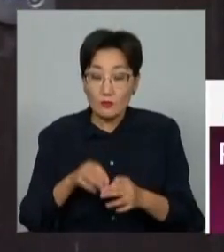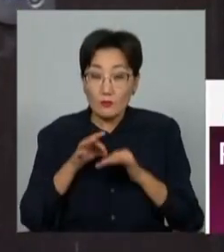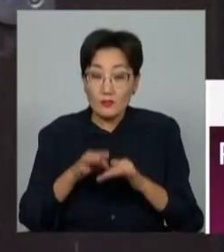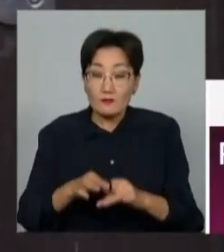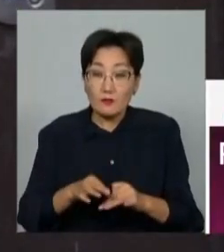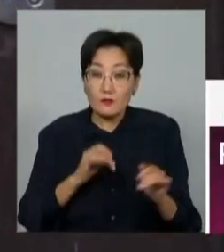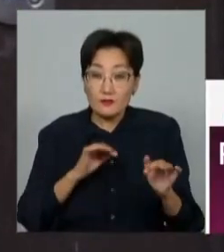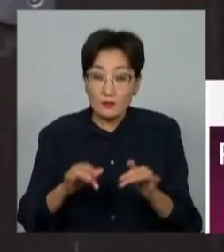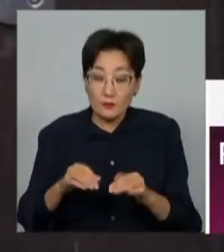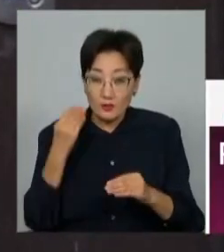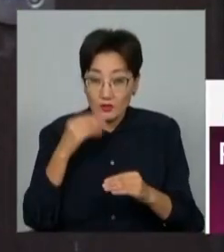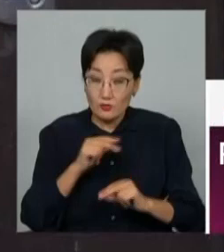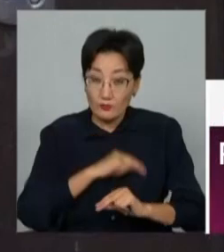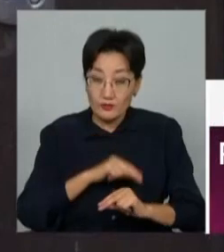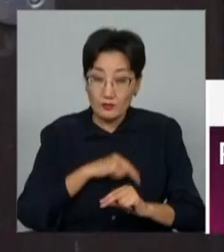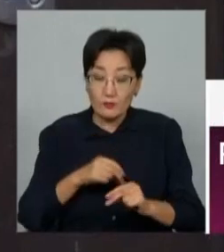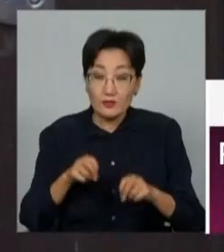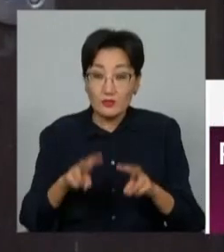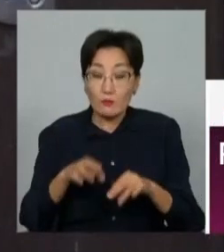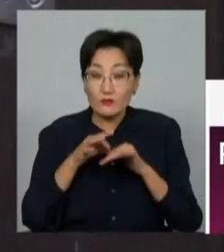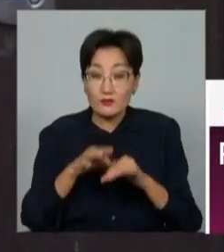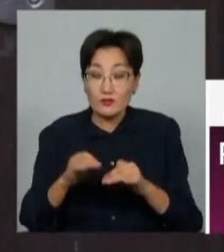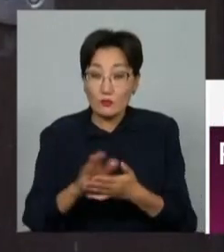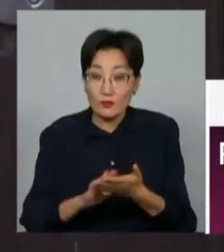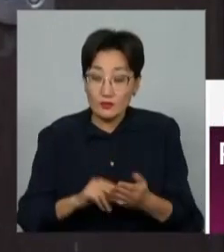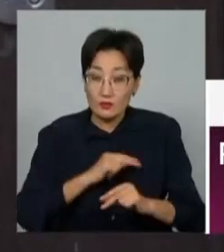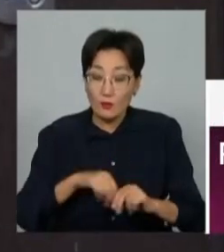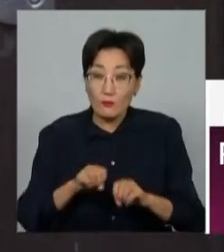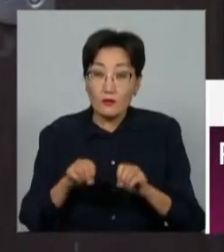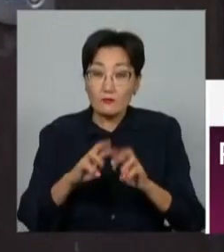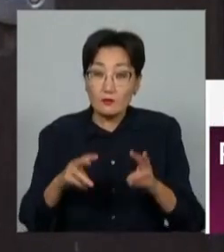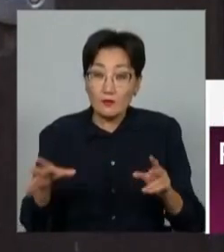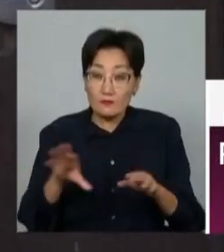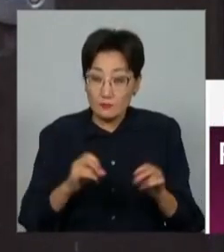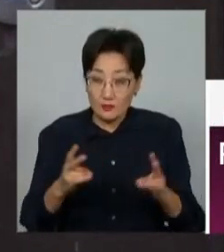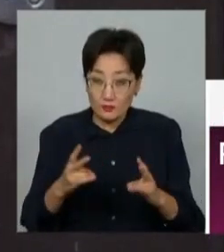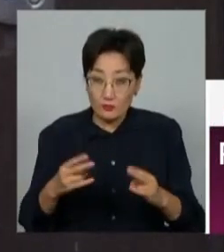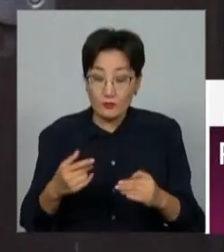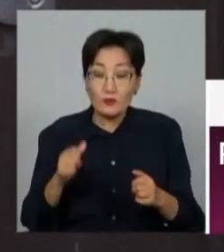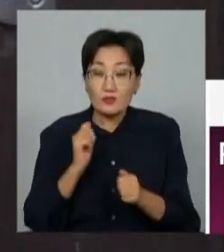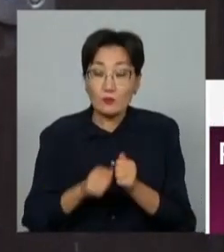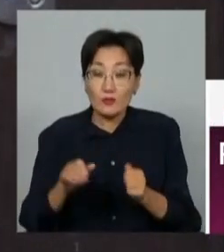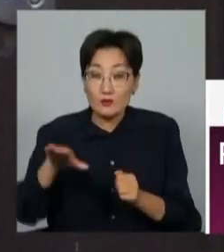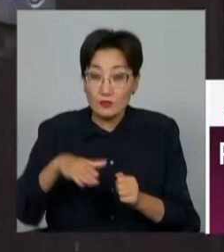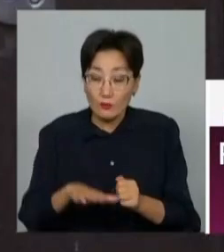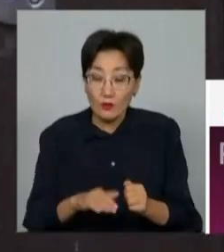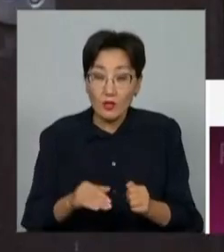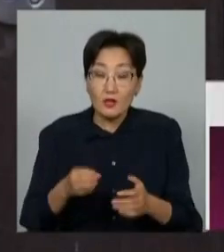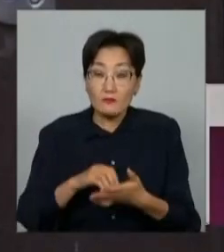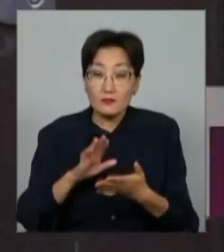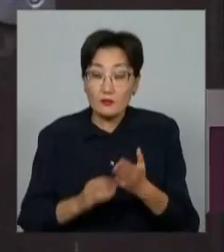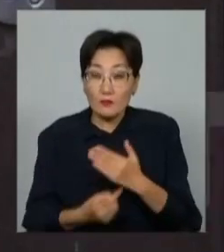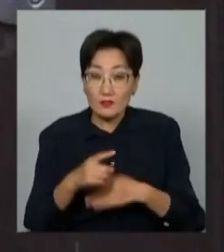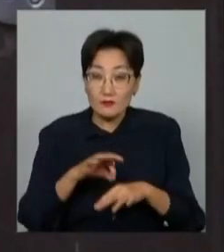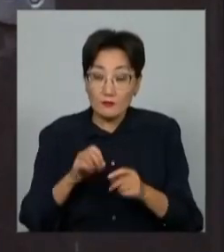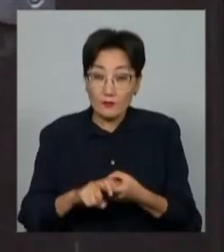проведения оперативной и качественной работы специалисты, проводящие дезинфекцию, обеспечены всем необходимым. Также у каждого подъезда, где зафиксирован очаг